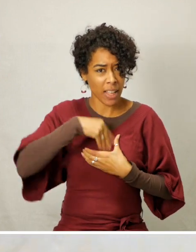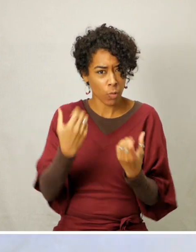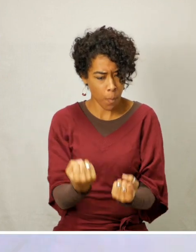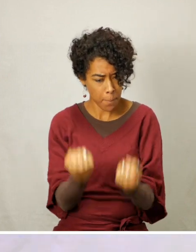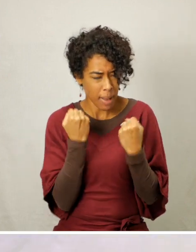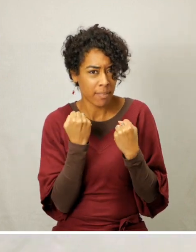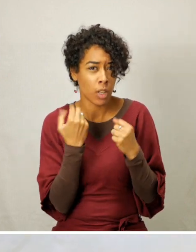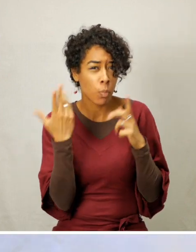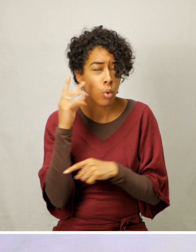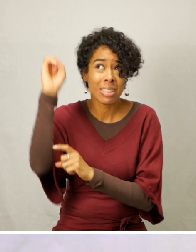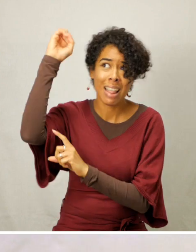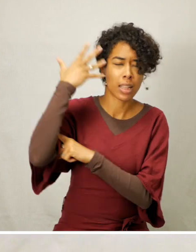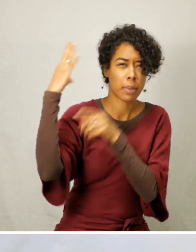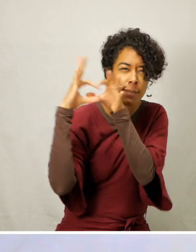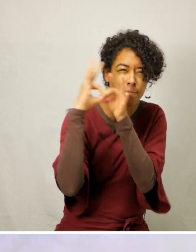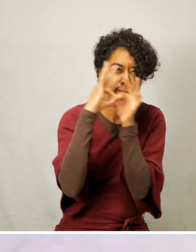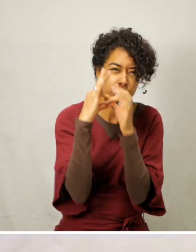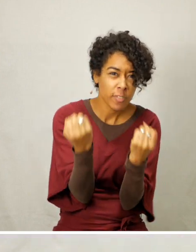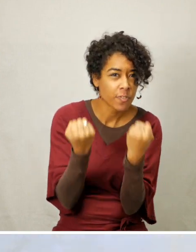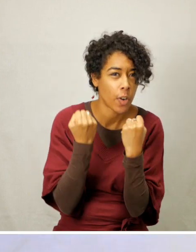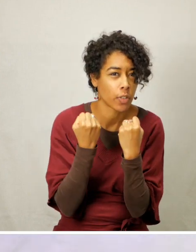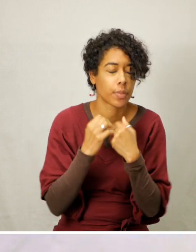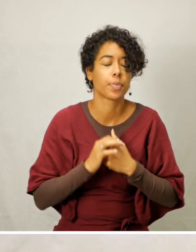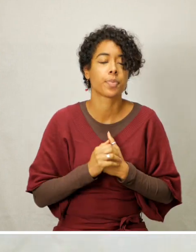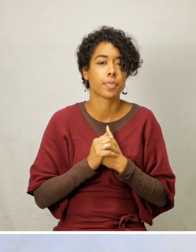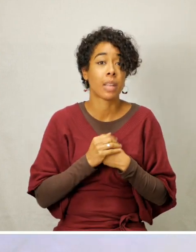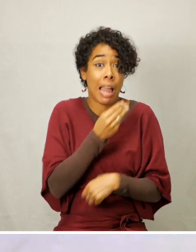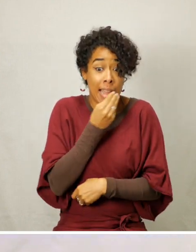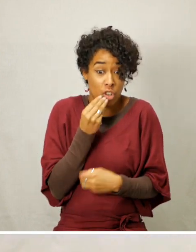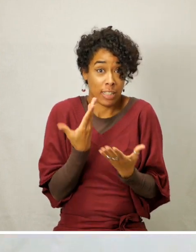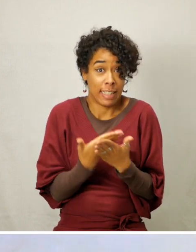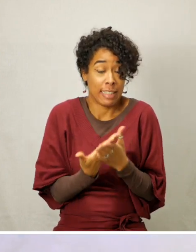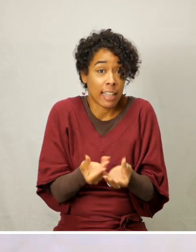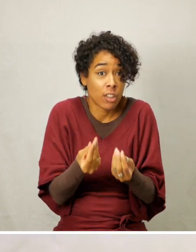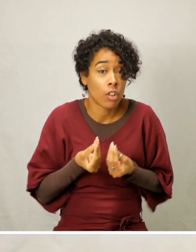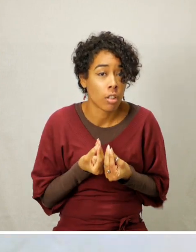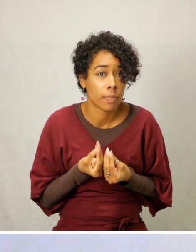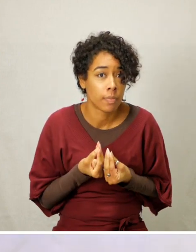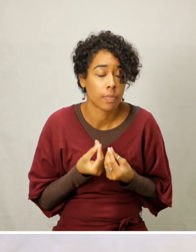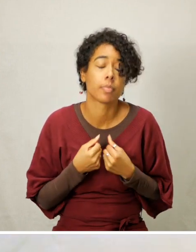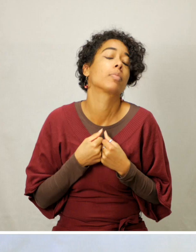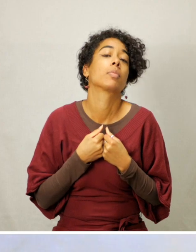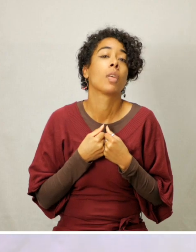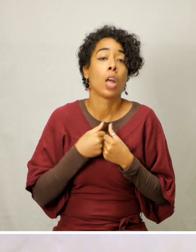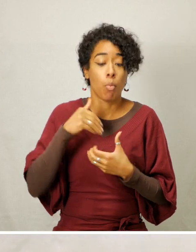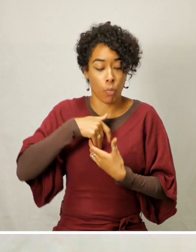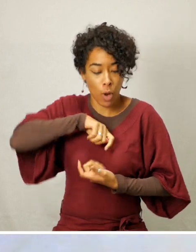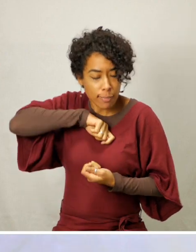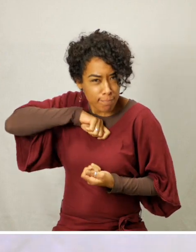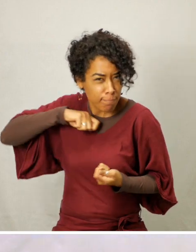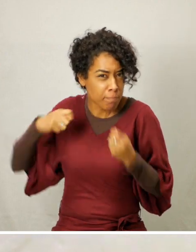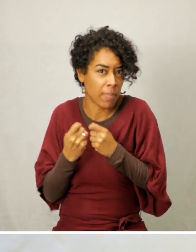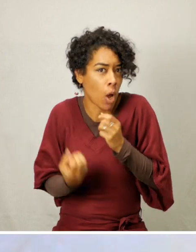connexion au Saint-Esprit. Le jeûne permet cela, de pouvoir être renouvelé dans ton homme intérieur, pour que tu sois dans